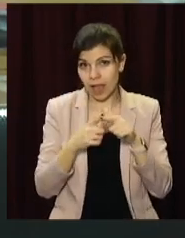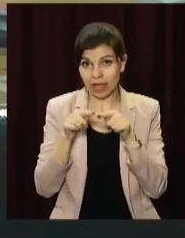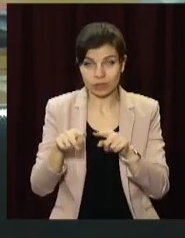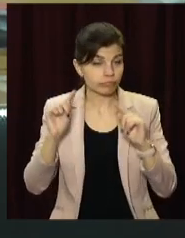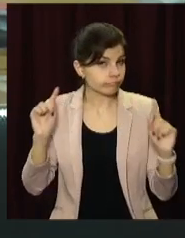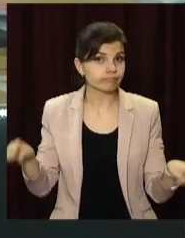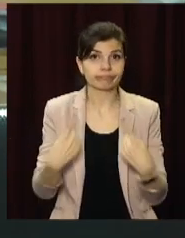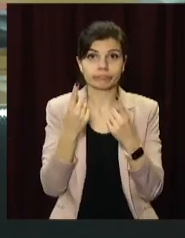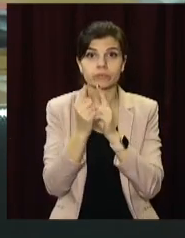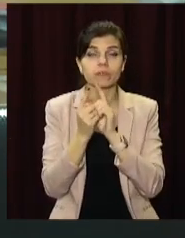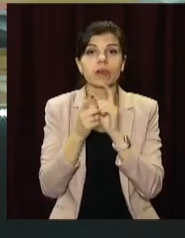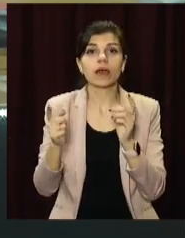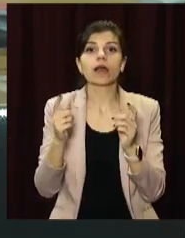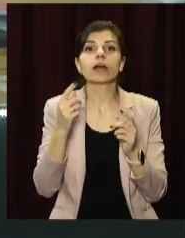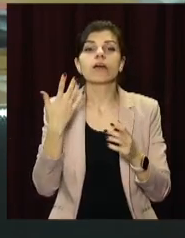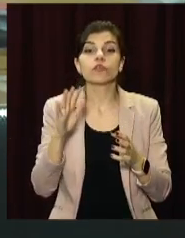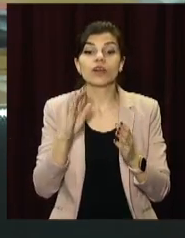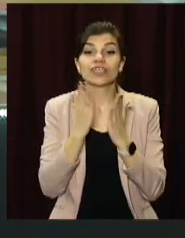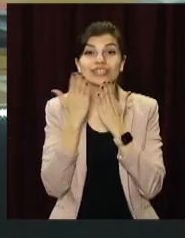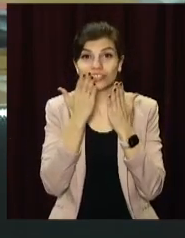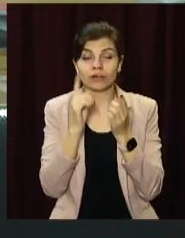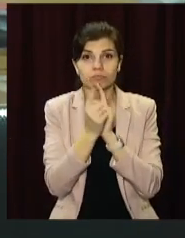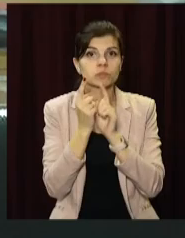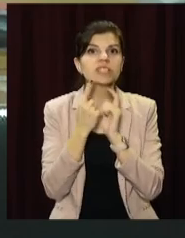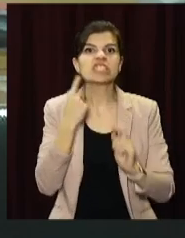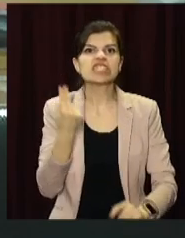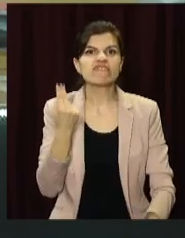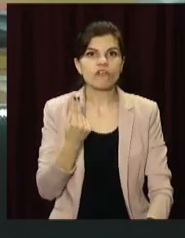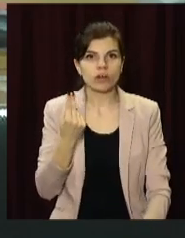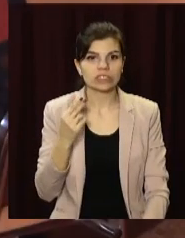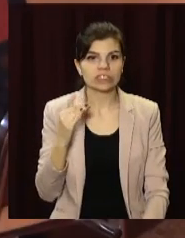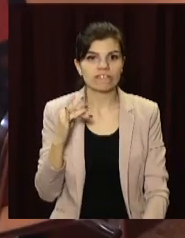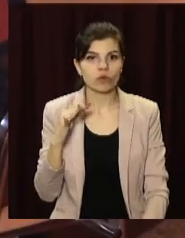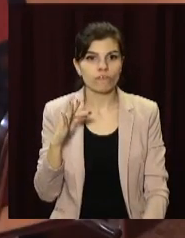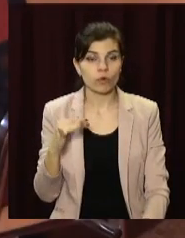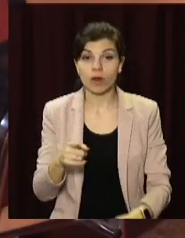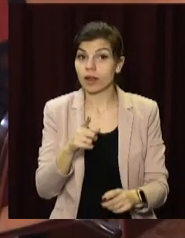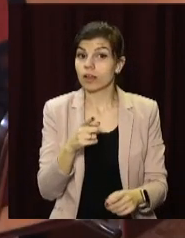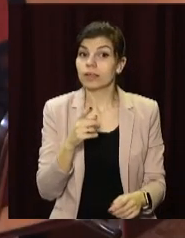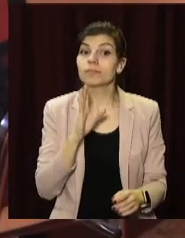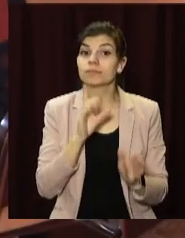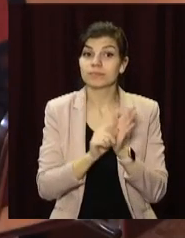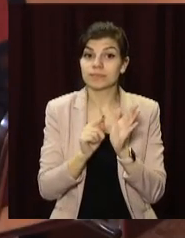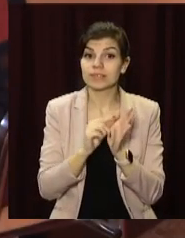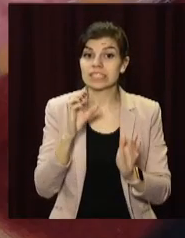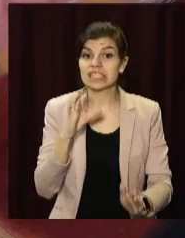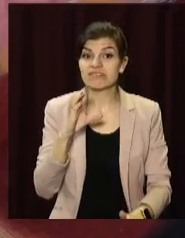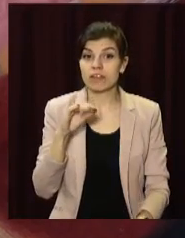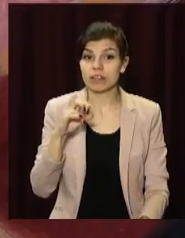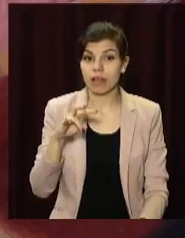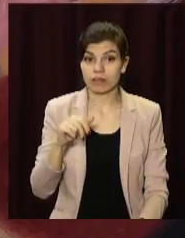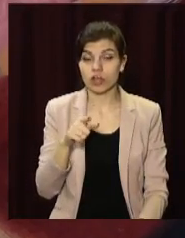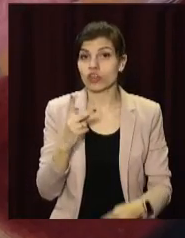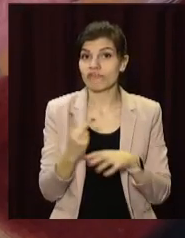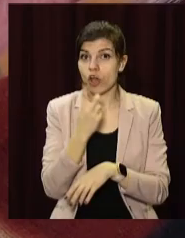перетворила свої читальні на цифрові осередки для кам'янчан. Пенсіонерка Світлана Миколаївна щонайменше